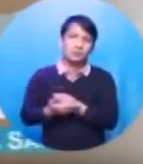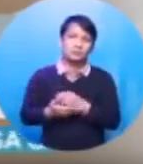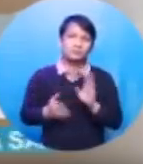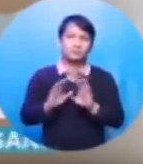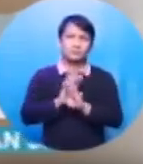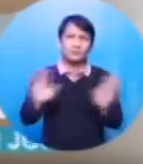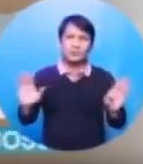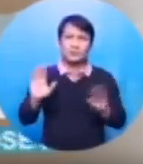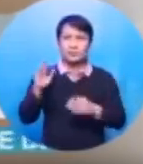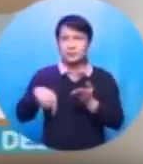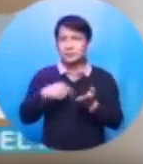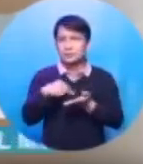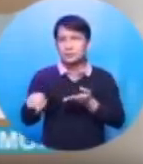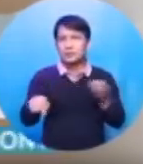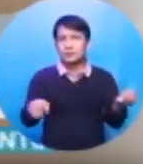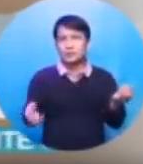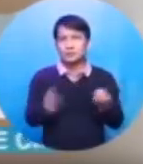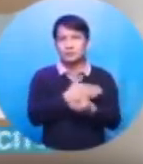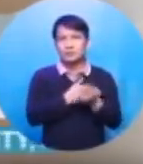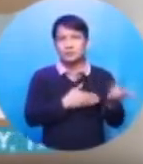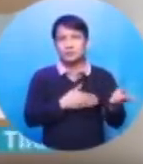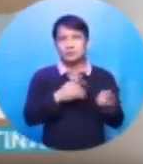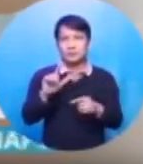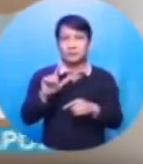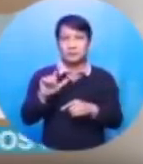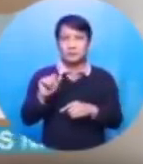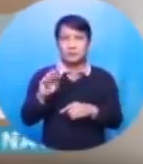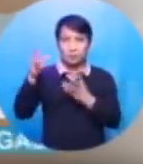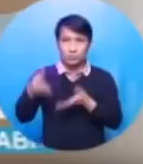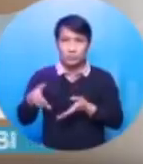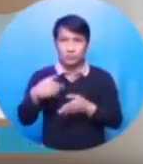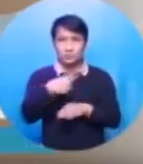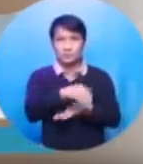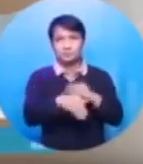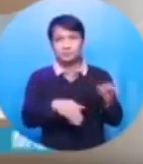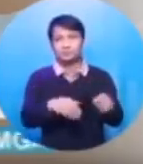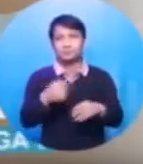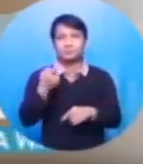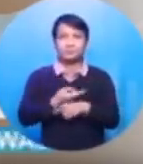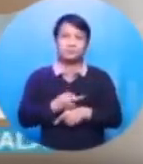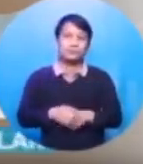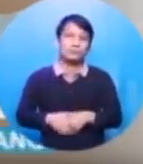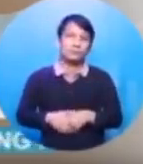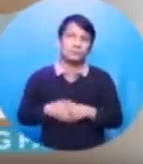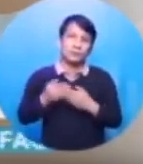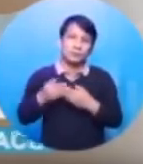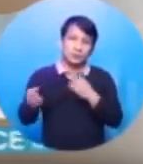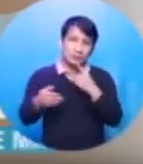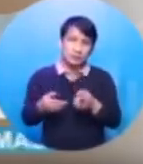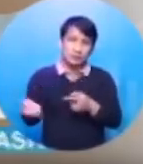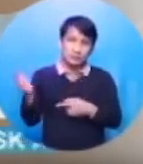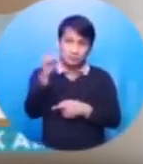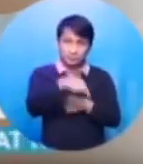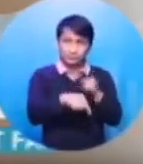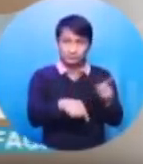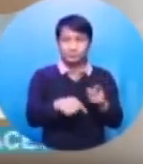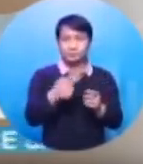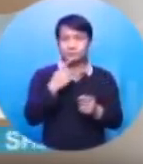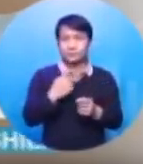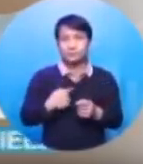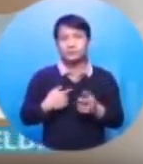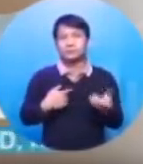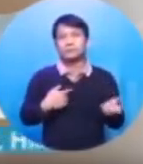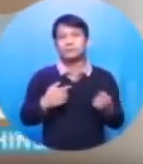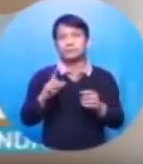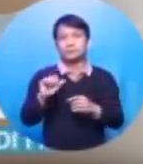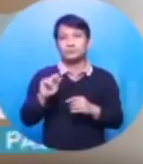nga, hindi mo na babayaran para mapapalayas na siya dyan. Ang landlord na magpapalayas sa kanya. Di ba? Oh, sige po. At kapag sige po dumating na yung landlord at